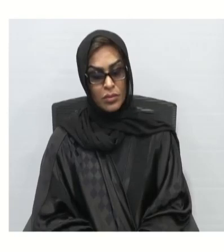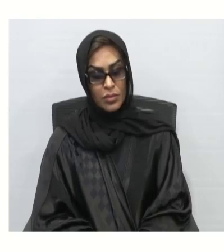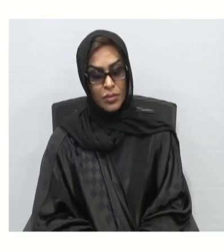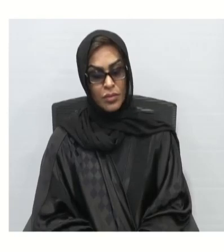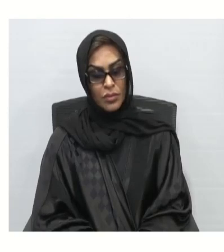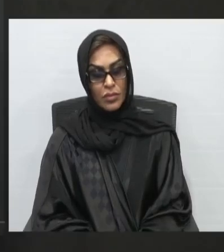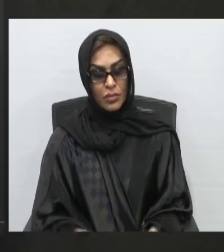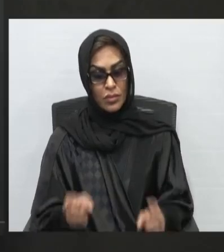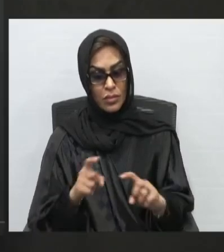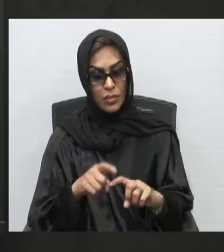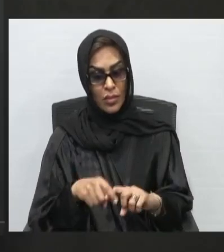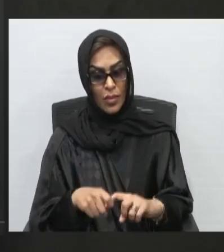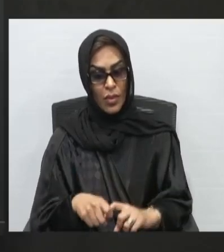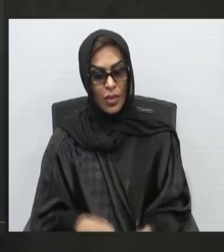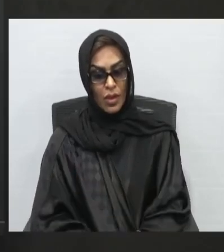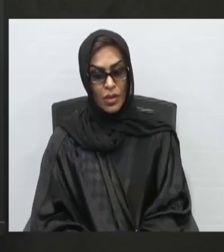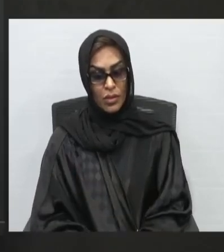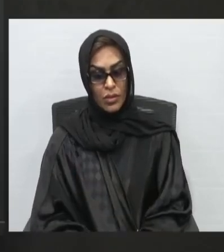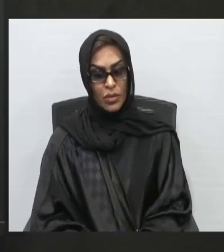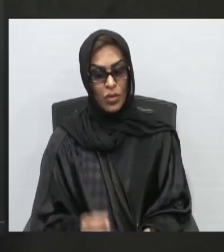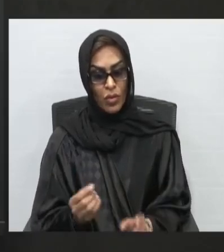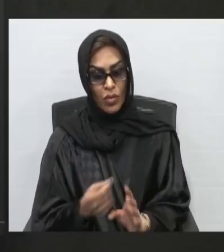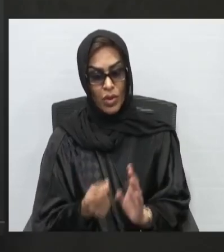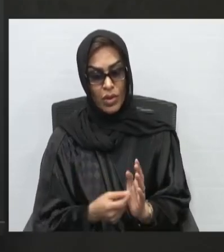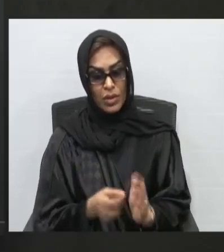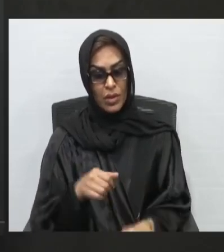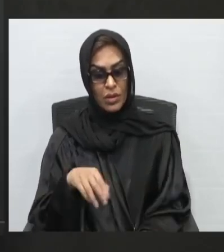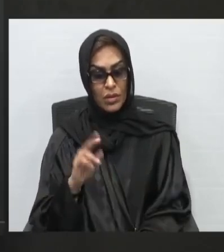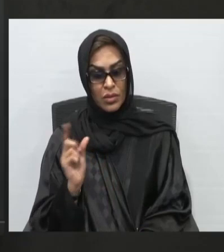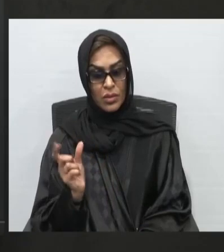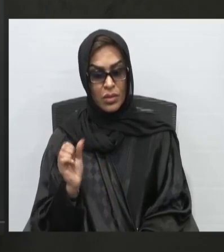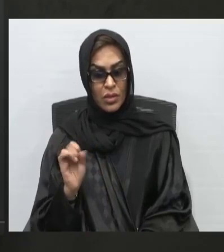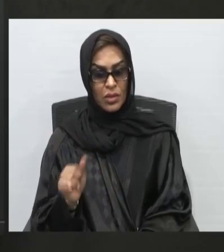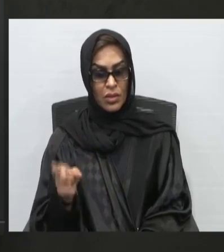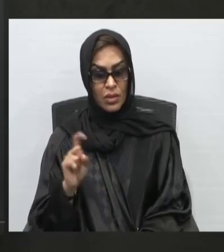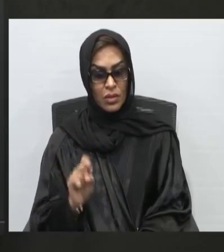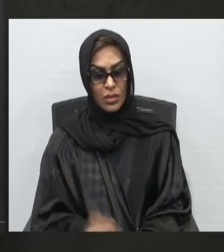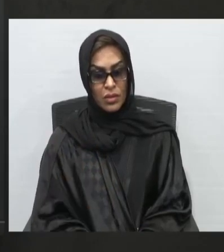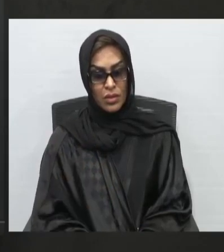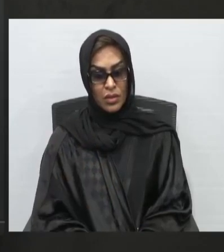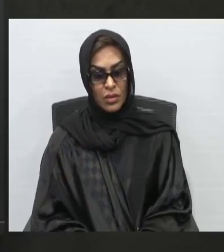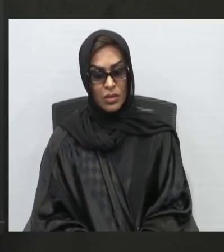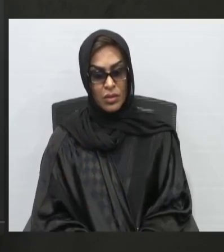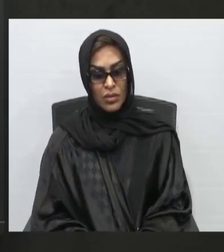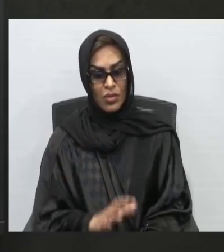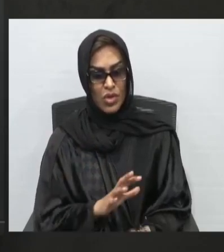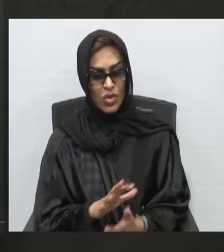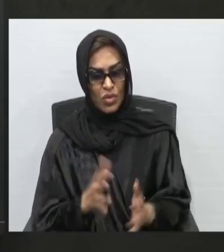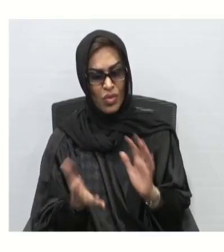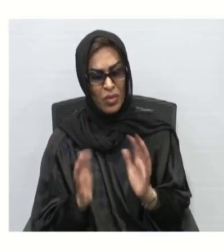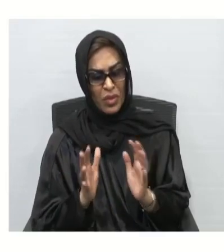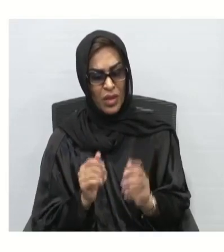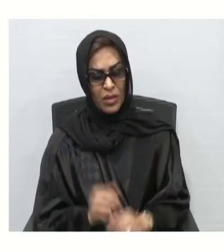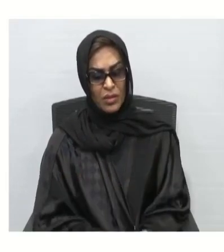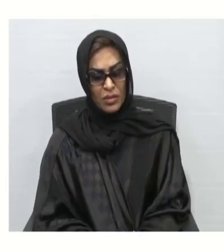تذكر ايضا تفادي الابتعاد عن الروابط الالكترونيه والرسائل النصيه المشكوك بها